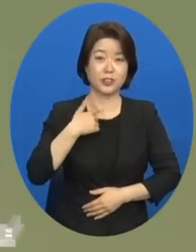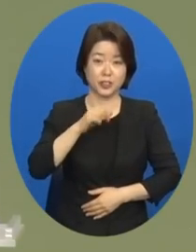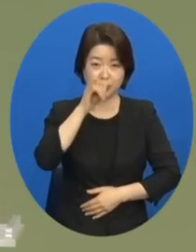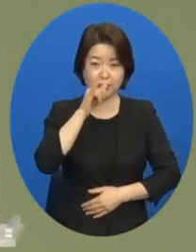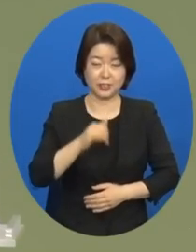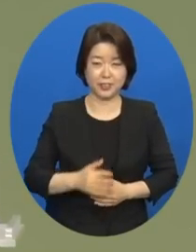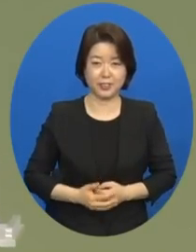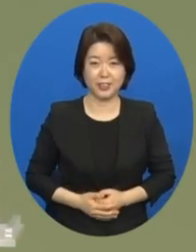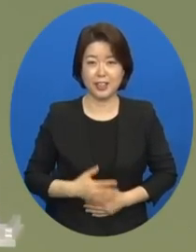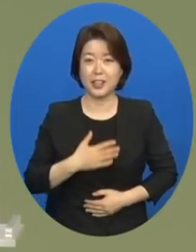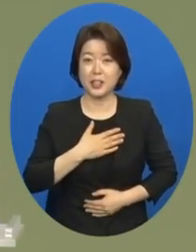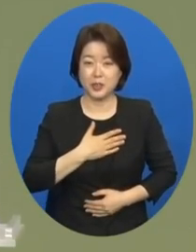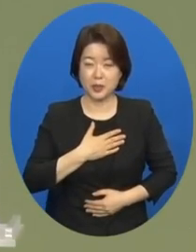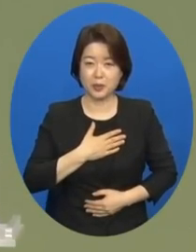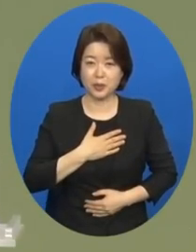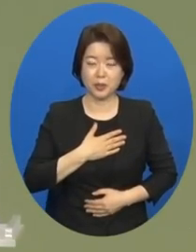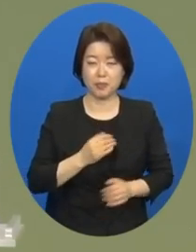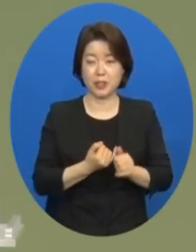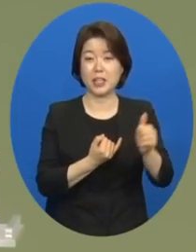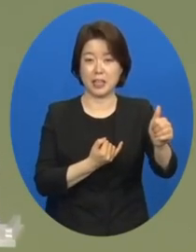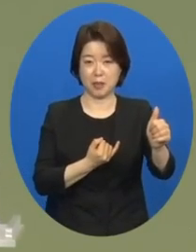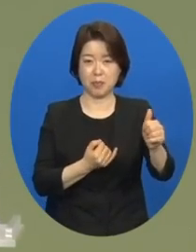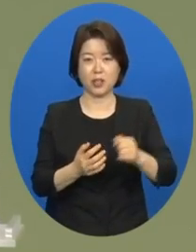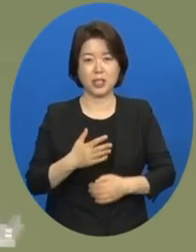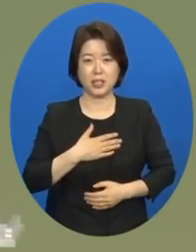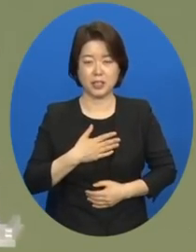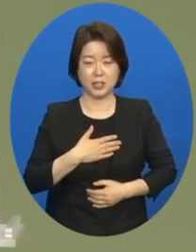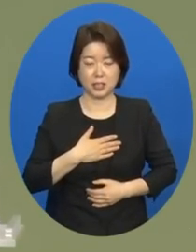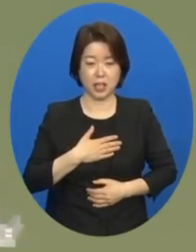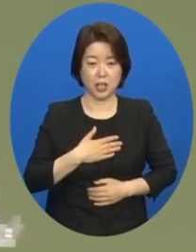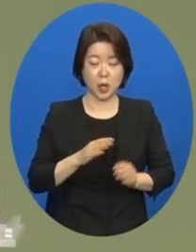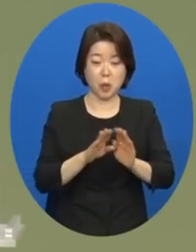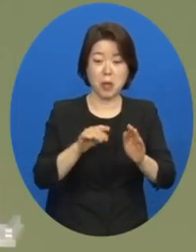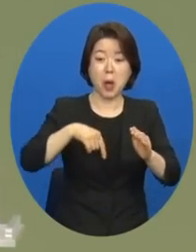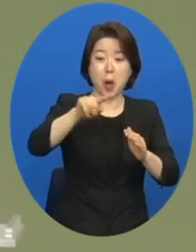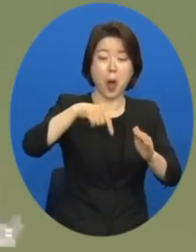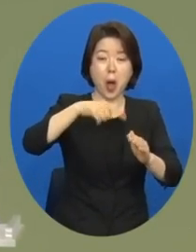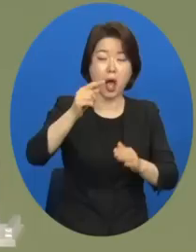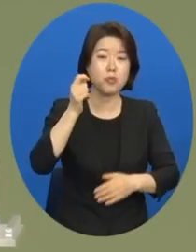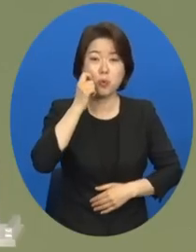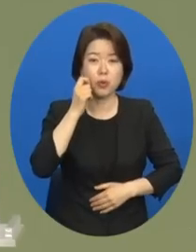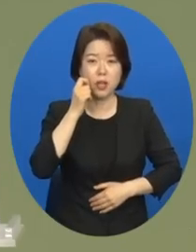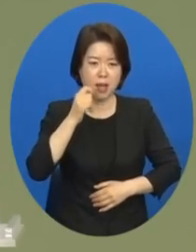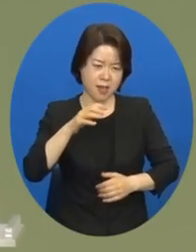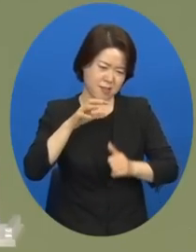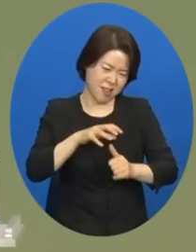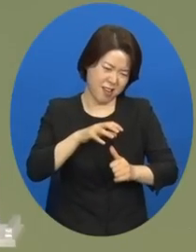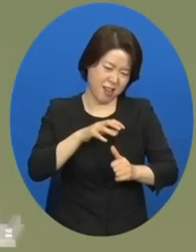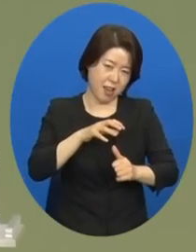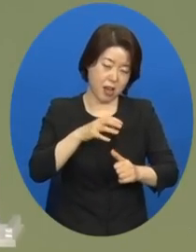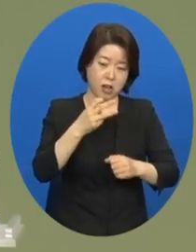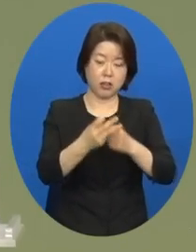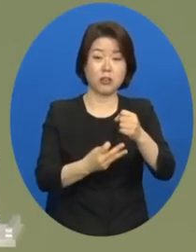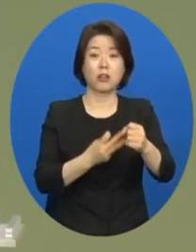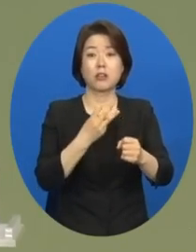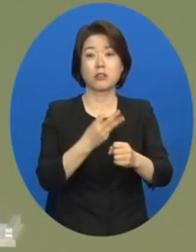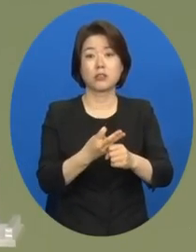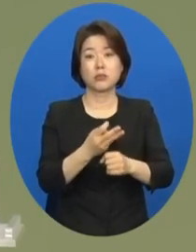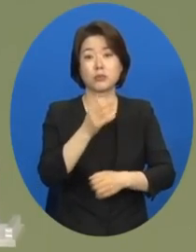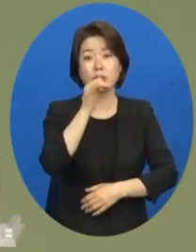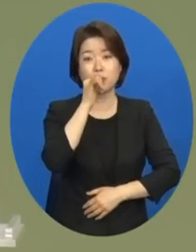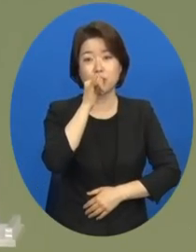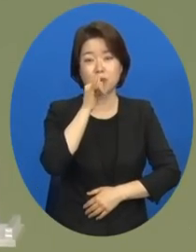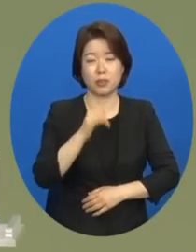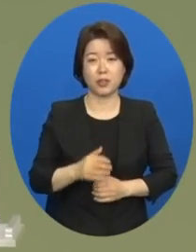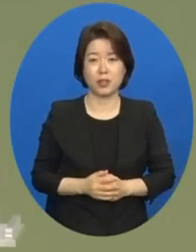그 우리 남편이 저를 이제 문박 출입도 못하게 하고 못 나가게 하고 하여튼 그런 세월이 13년 있었는데